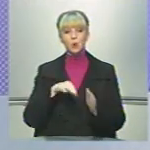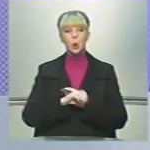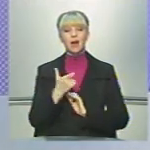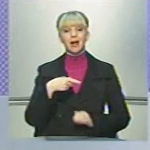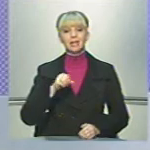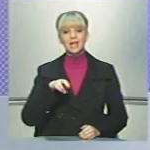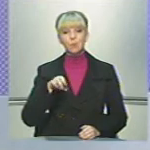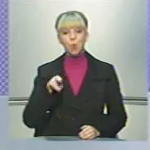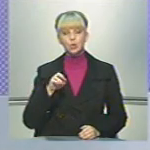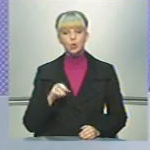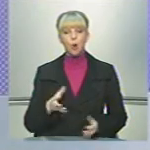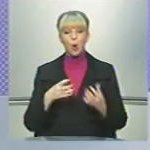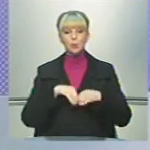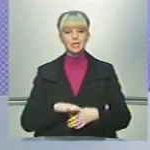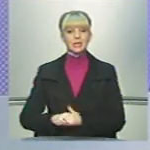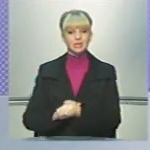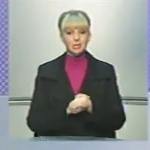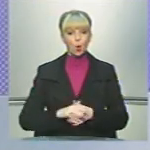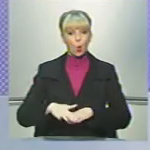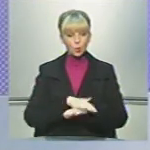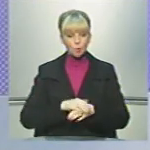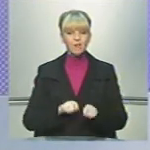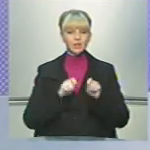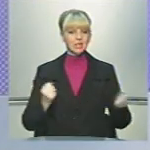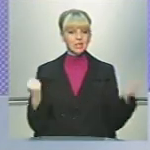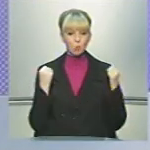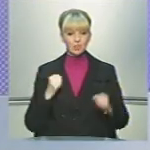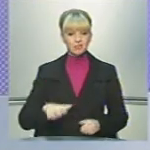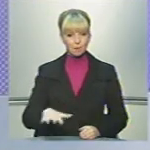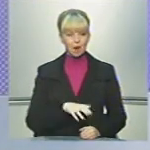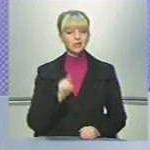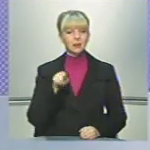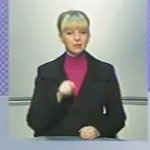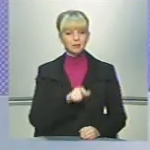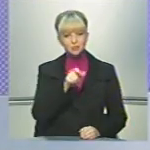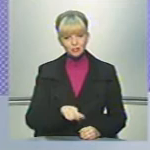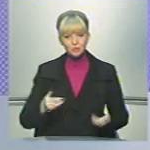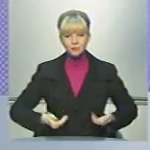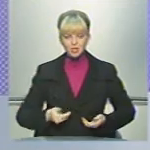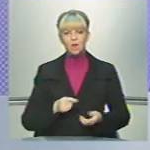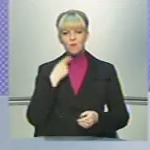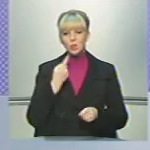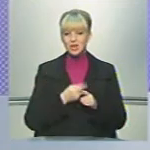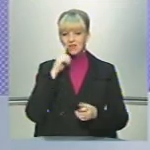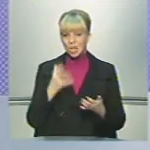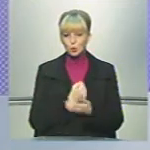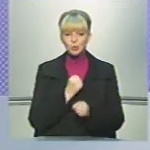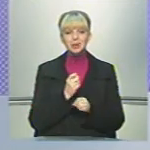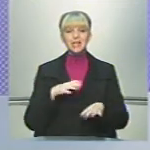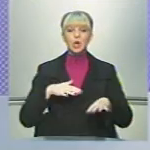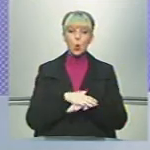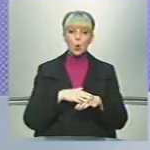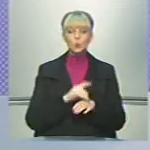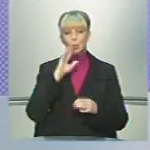Глибоцької об'єднаної територіальної громади, відкрили спортивний майданчик. Тамтешні жителі стверджують, що це вдалося зробити за